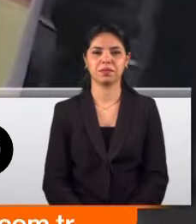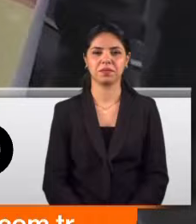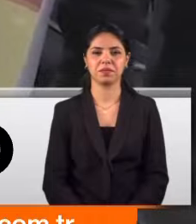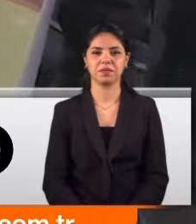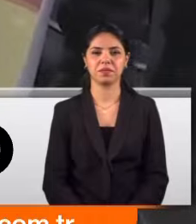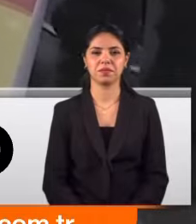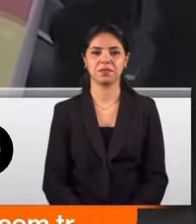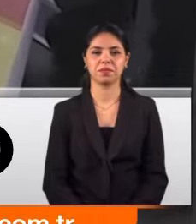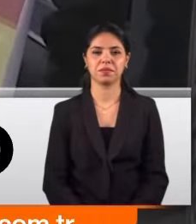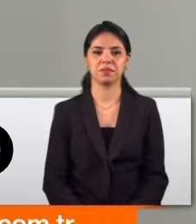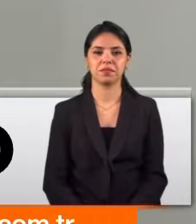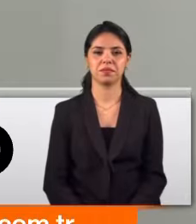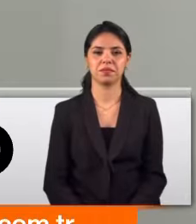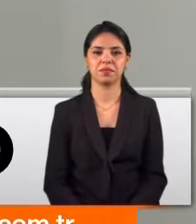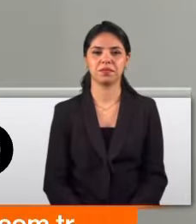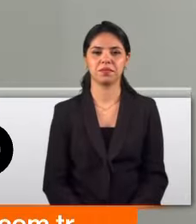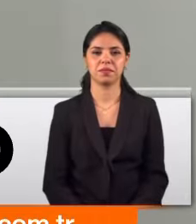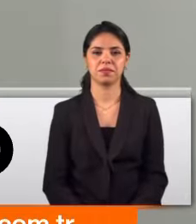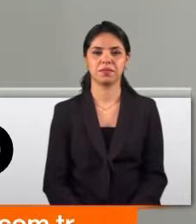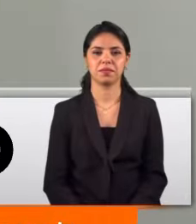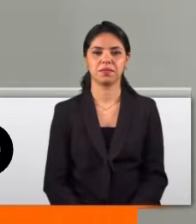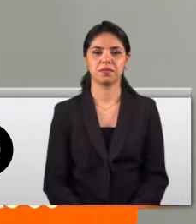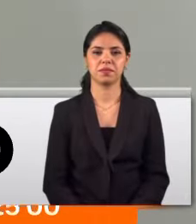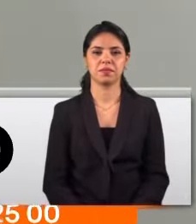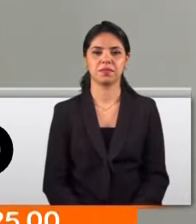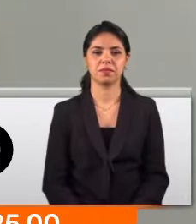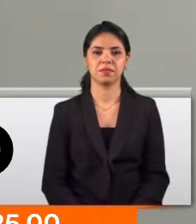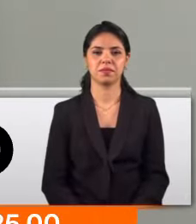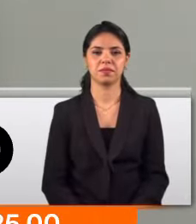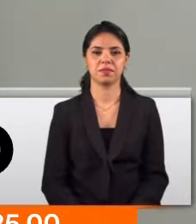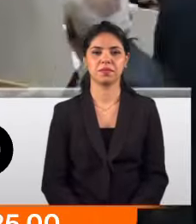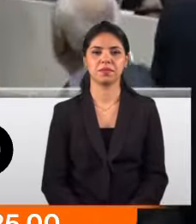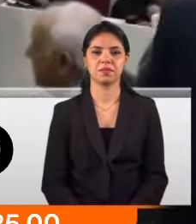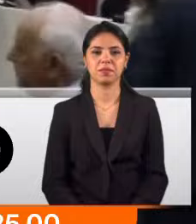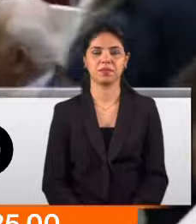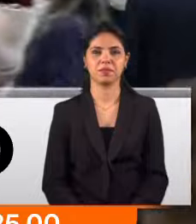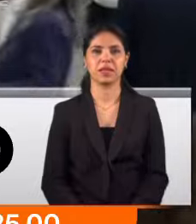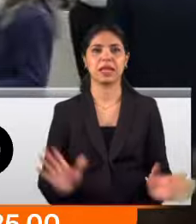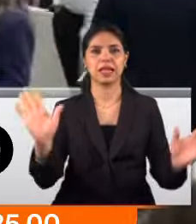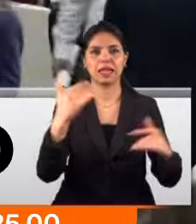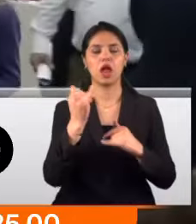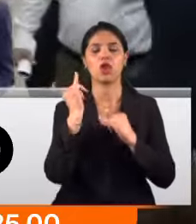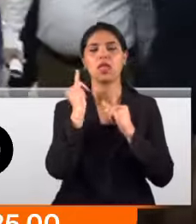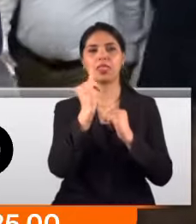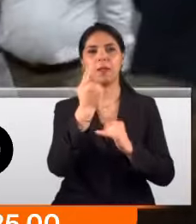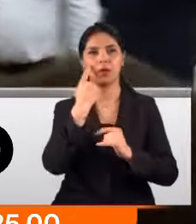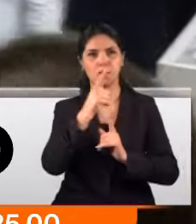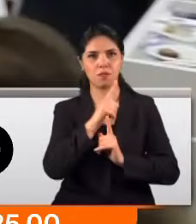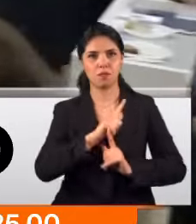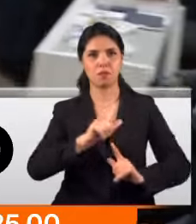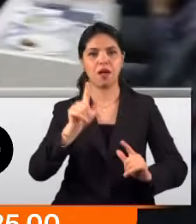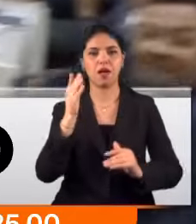Gölcük altında, altında kalacak. Salona tepki sloganları eşliğinde